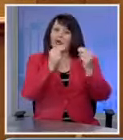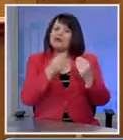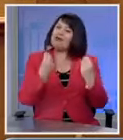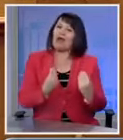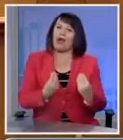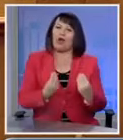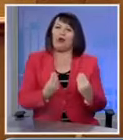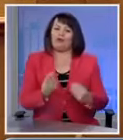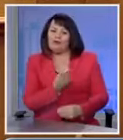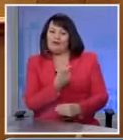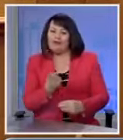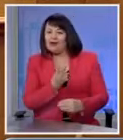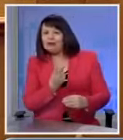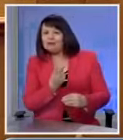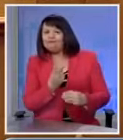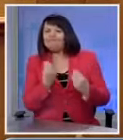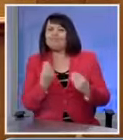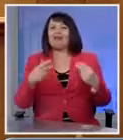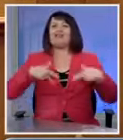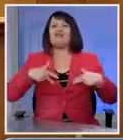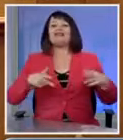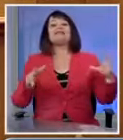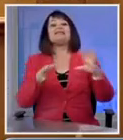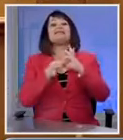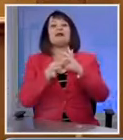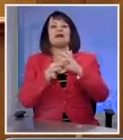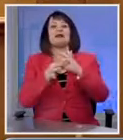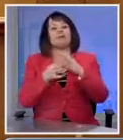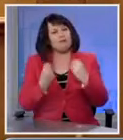Σε ένα γόνιμο διπολισμό με κυβερνήσεις συνεργασίες.